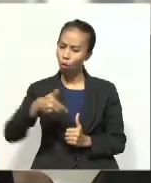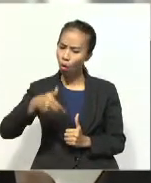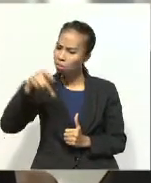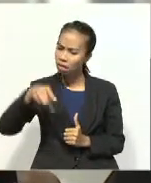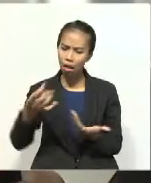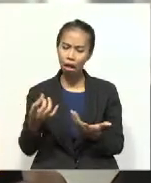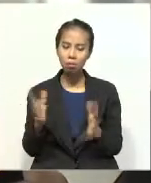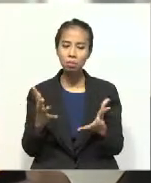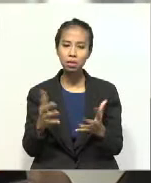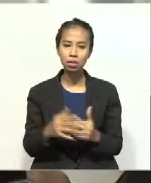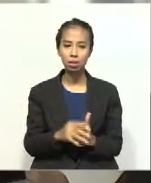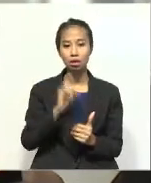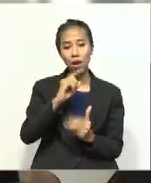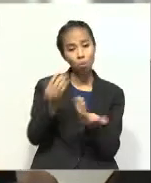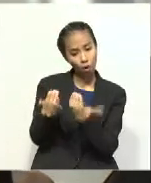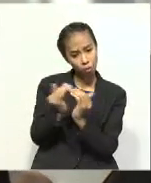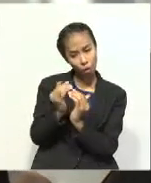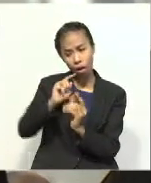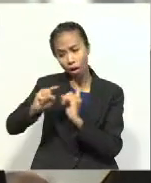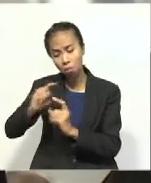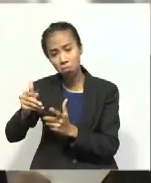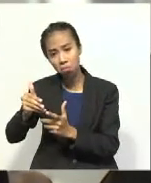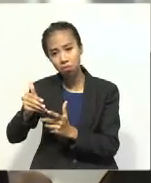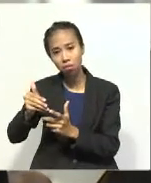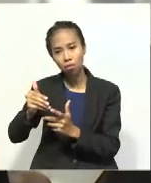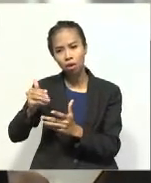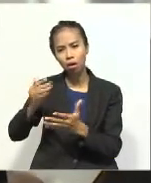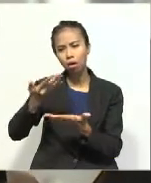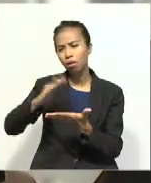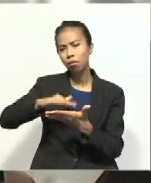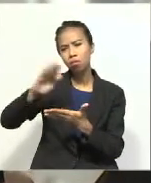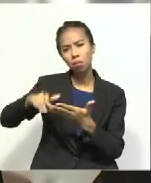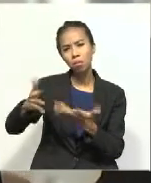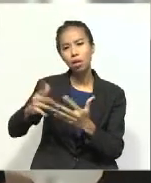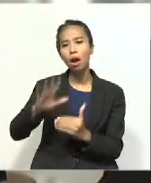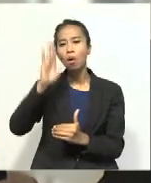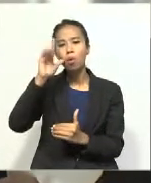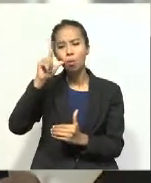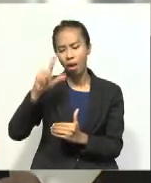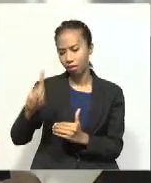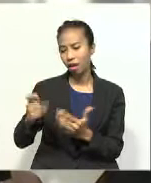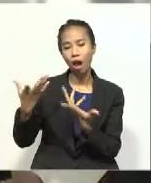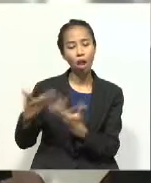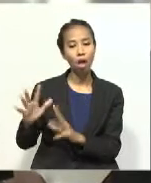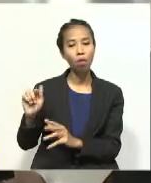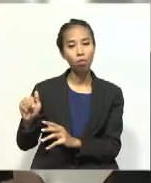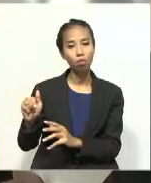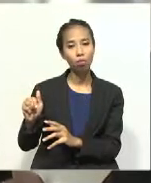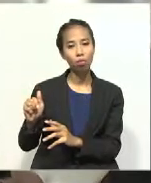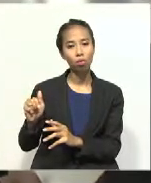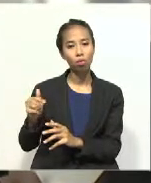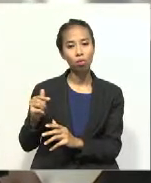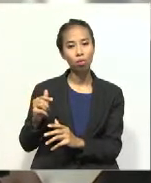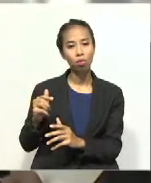เบื้องต้นเราติดต่อทางญาติผู้ตายผู ้ไม่มีไม่มีญาติไม่มีคุณพ่อแม่เขาเสียแต่เขาเด็กภรรยาเก่าซึ่